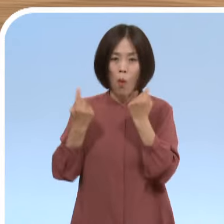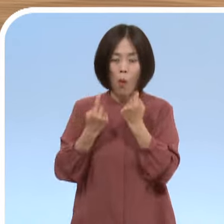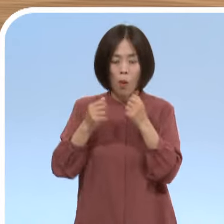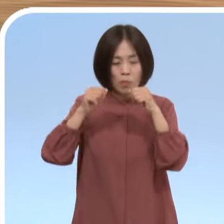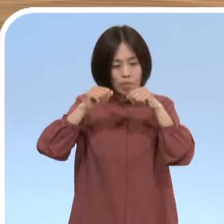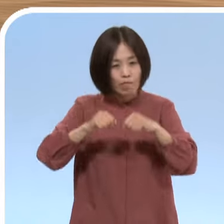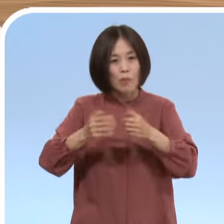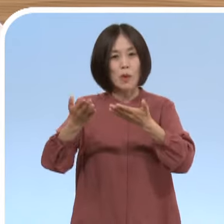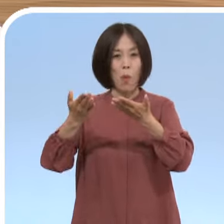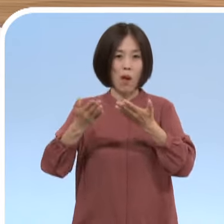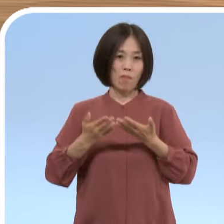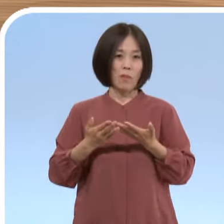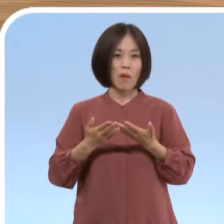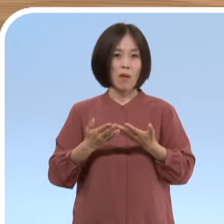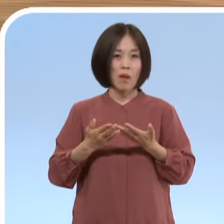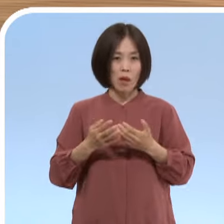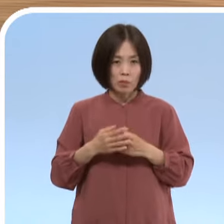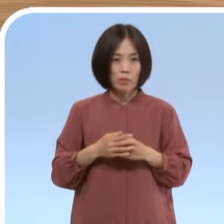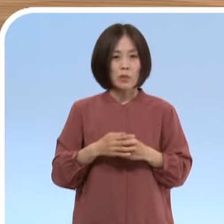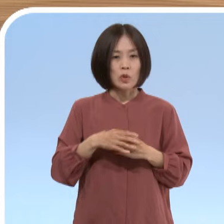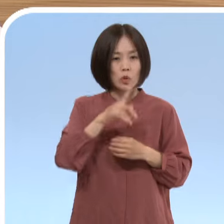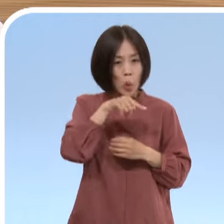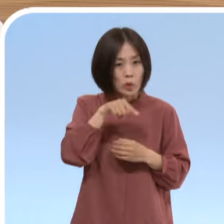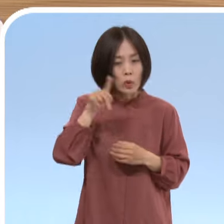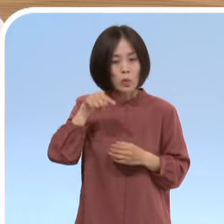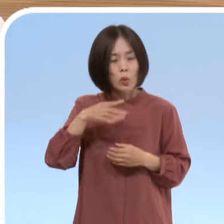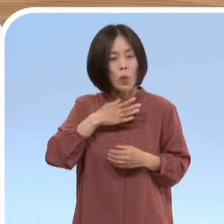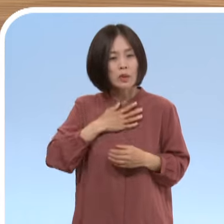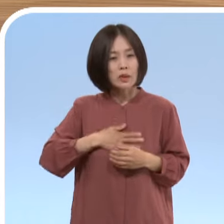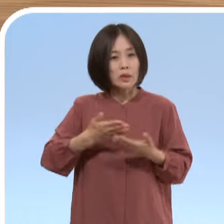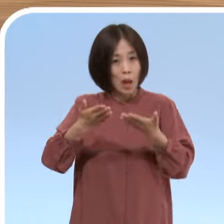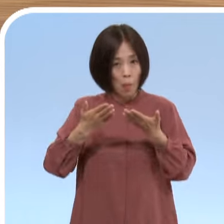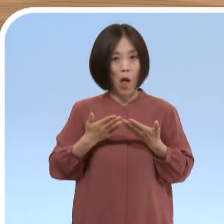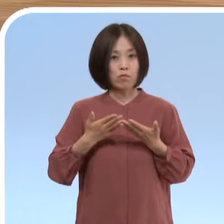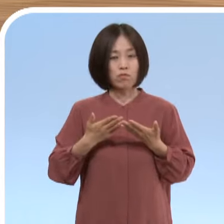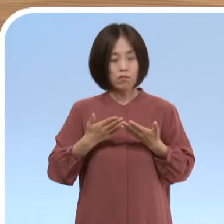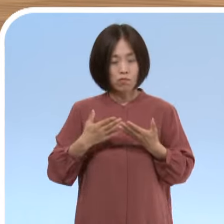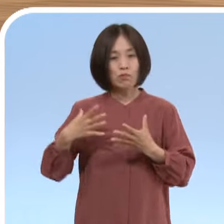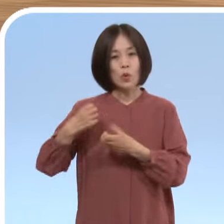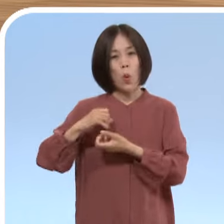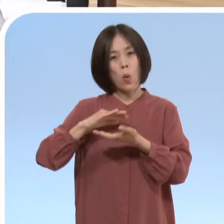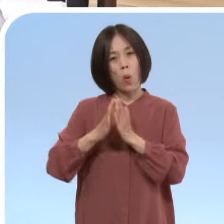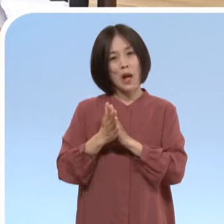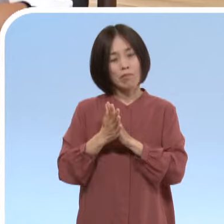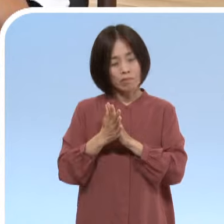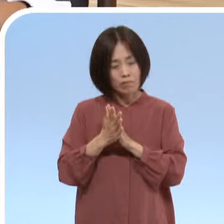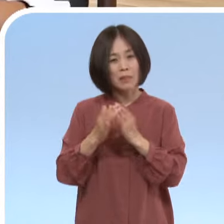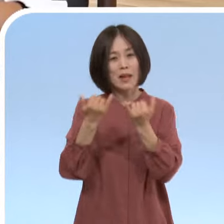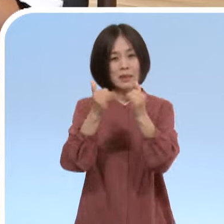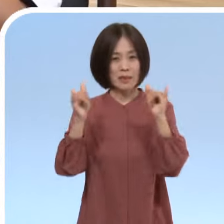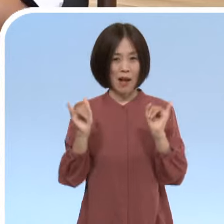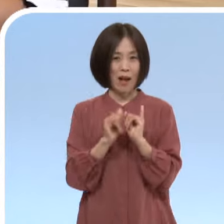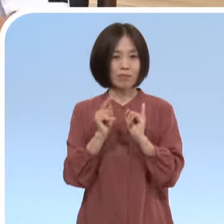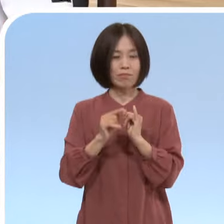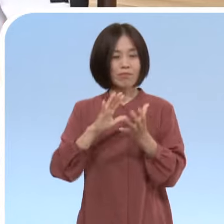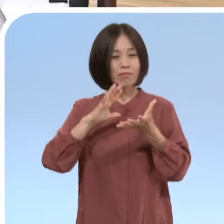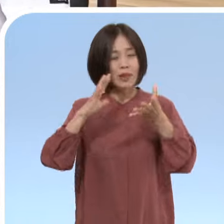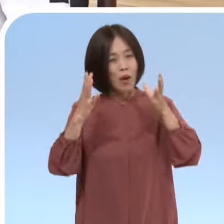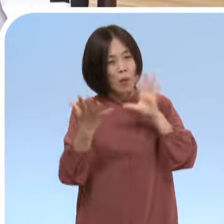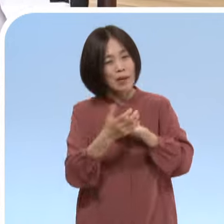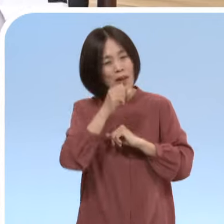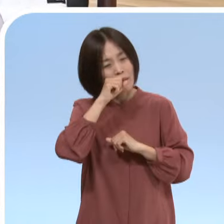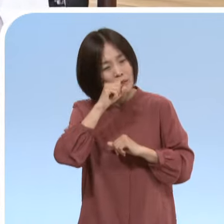個々を、ね、認めてもらえて、その人その人を知っていただけるような、まあ、兵庫県でもそうですし、この世の中